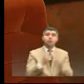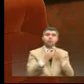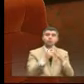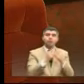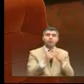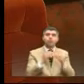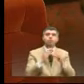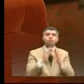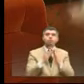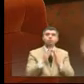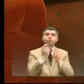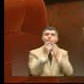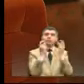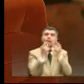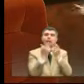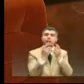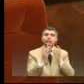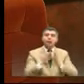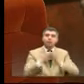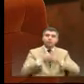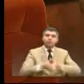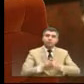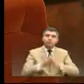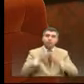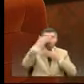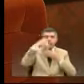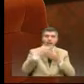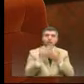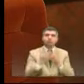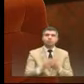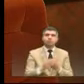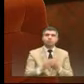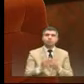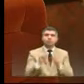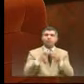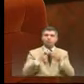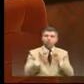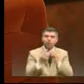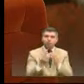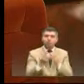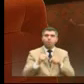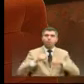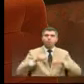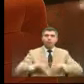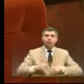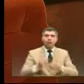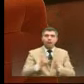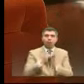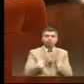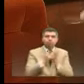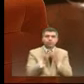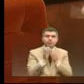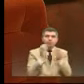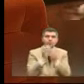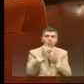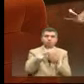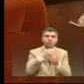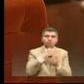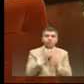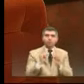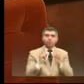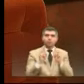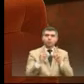لكوماناف يعني شركة وطنية هذا مشكل مطروح وراء وزارة النقد تشتغل عليه والمغرب كله تشتغل عليه لأن محتاجين أنه